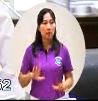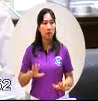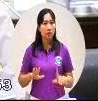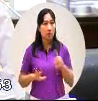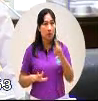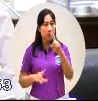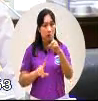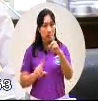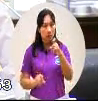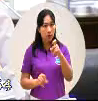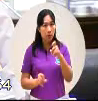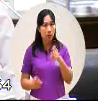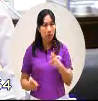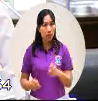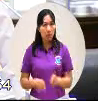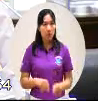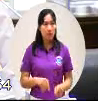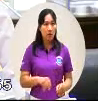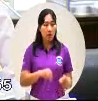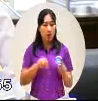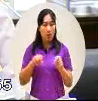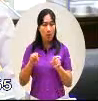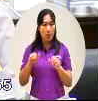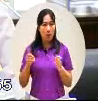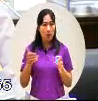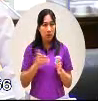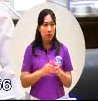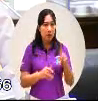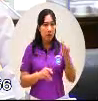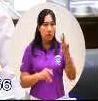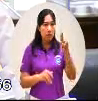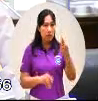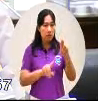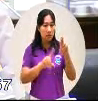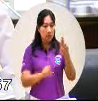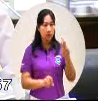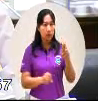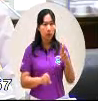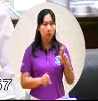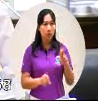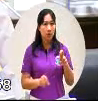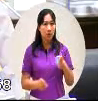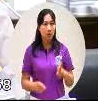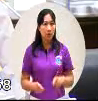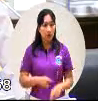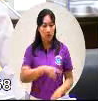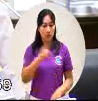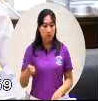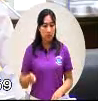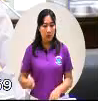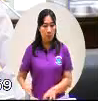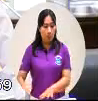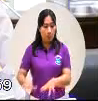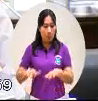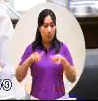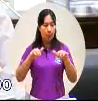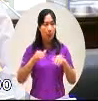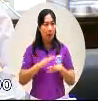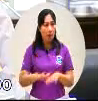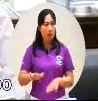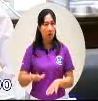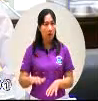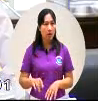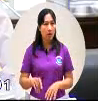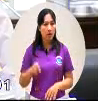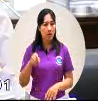过来没有几个月又是汛期。那么我的意思就是说，希望这个工